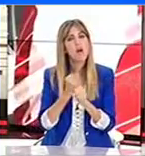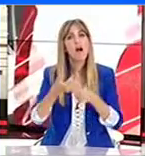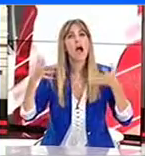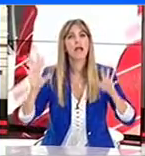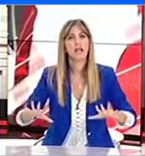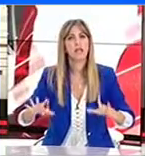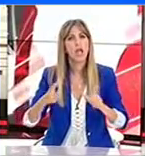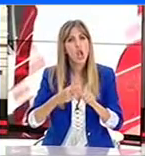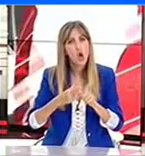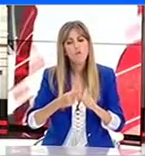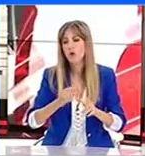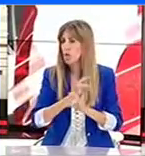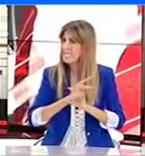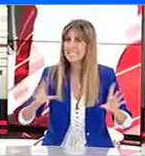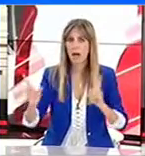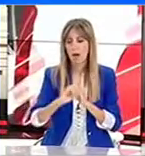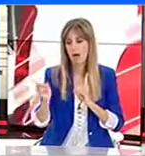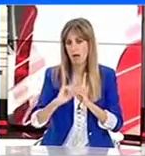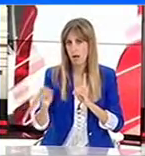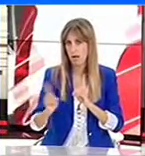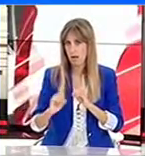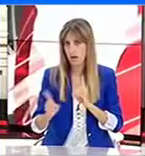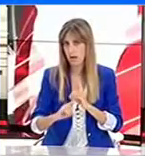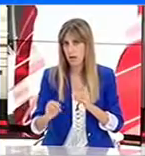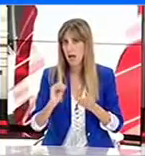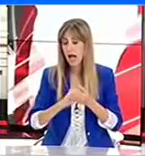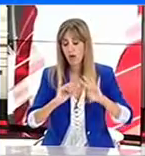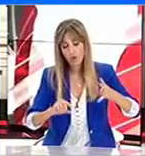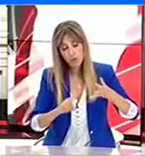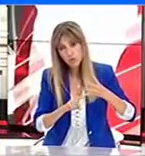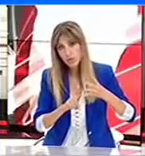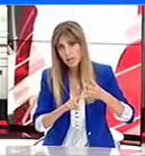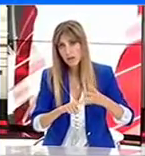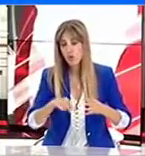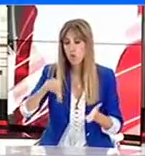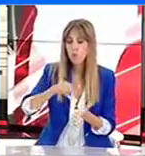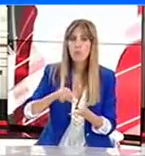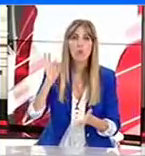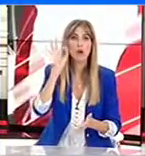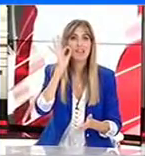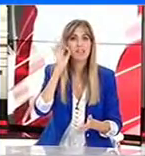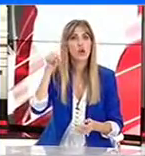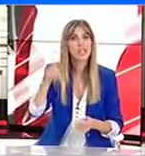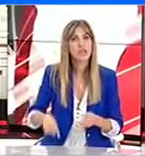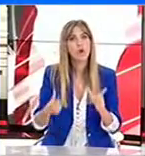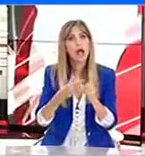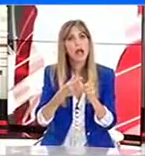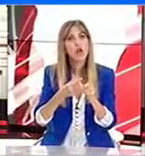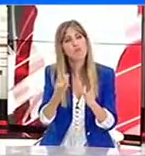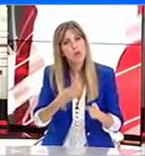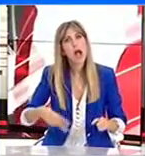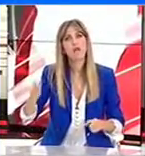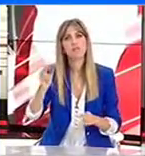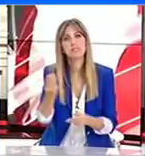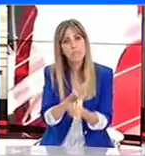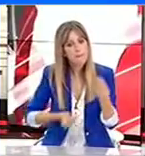στιγμή, σε σχέση με όταν παραλάβαμε, στην πόλη Θεσσαλονίκης κυκλοφορούν περισσότερα λεωφορεία.